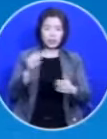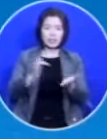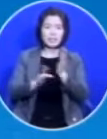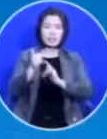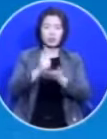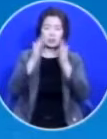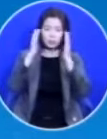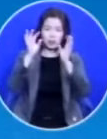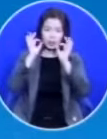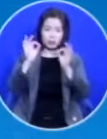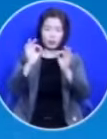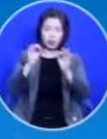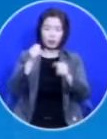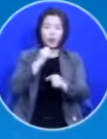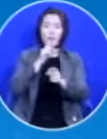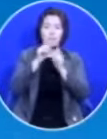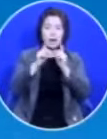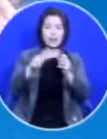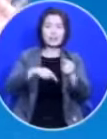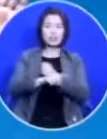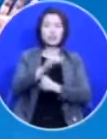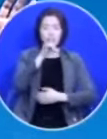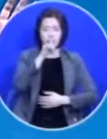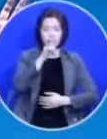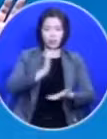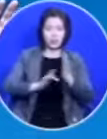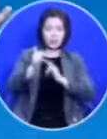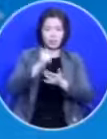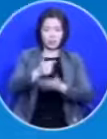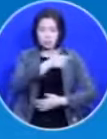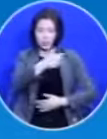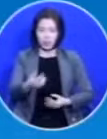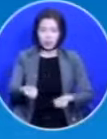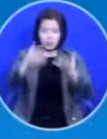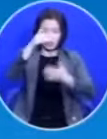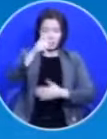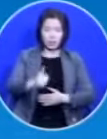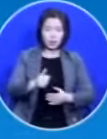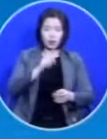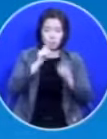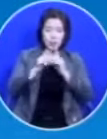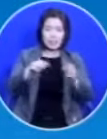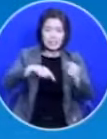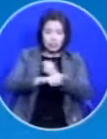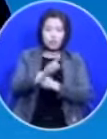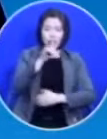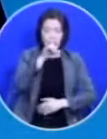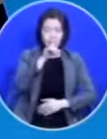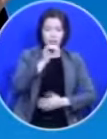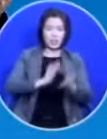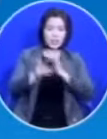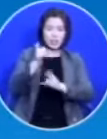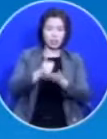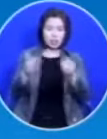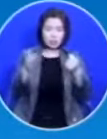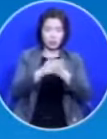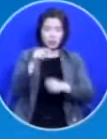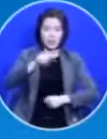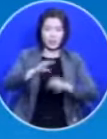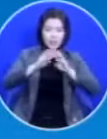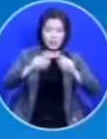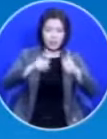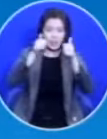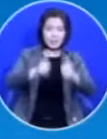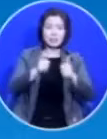있는 예수님이 제사장이라고 지금 말씀하는 이유가 있는 예수님 때문에 지금이 땅의